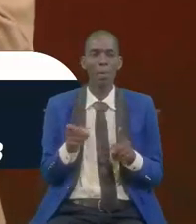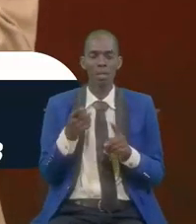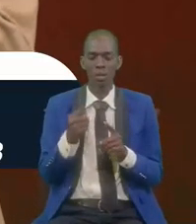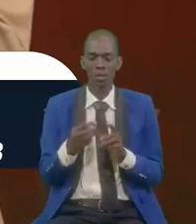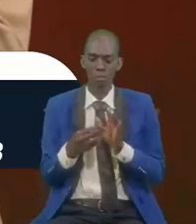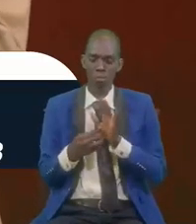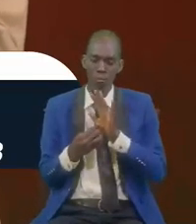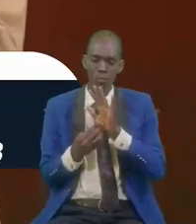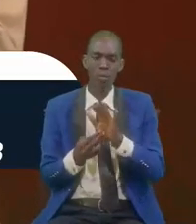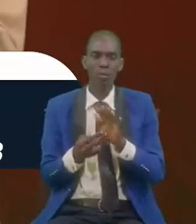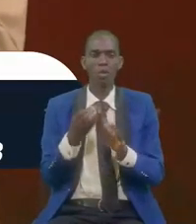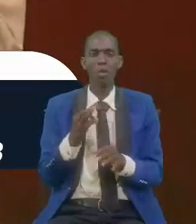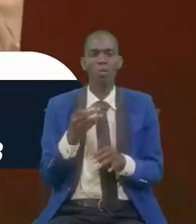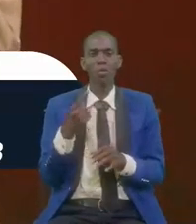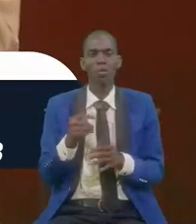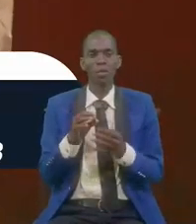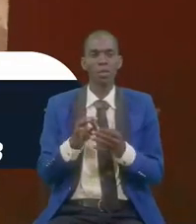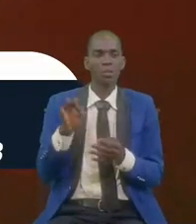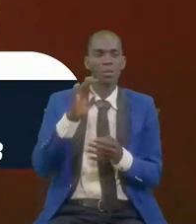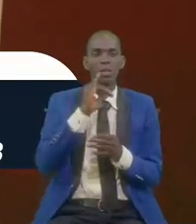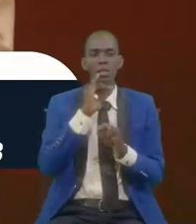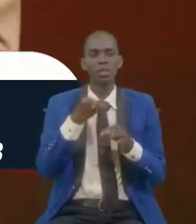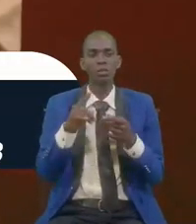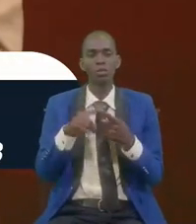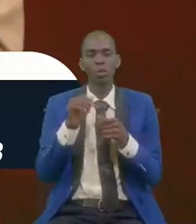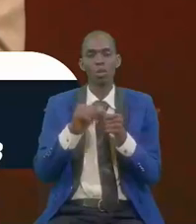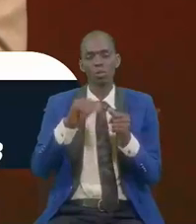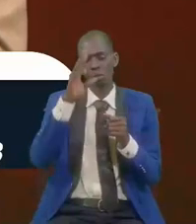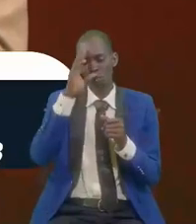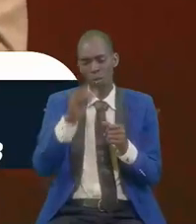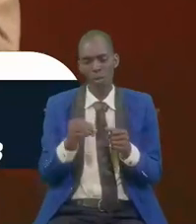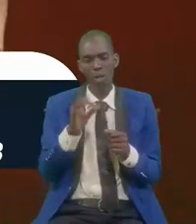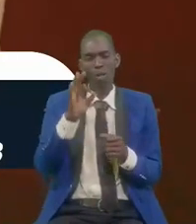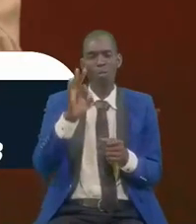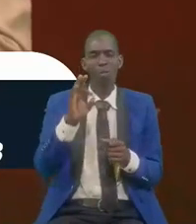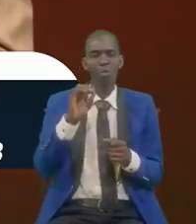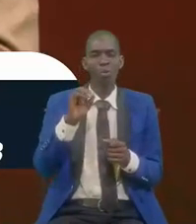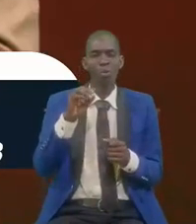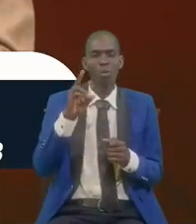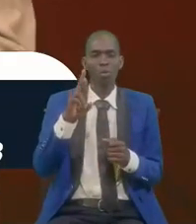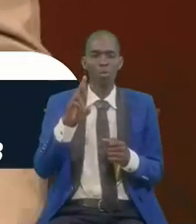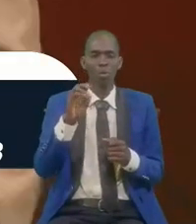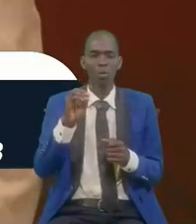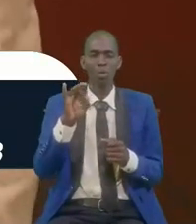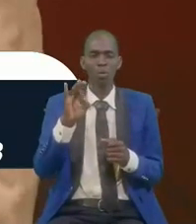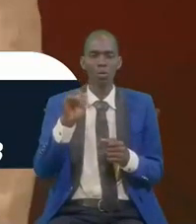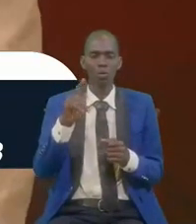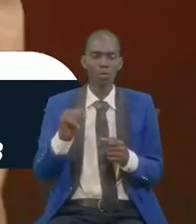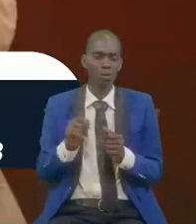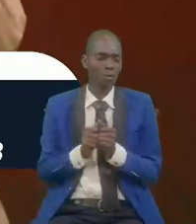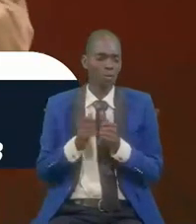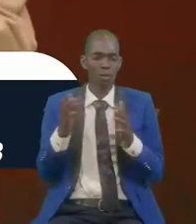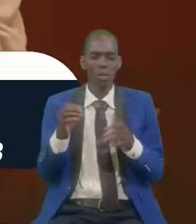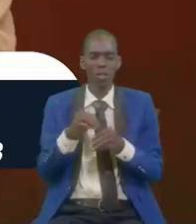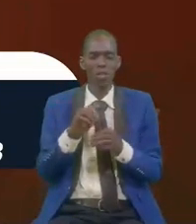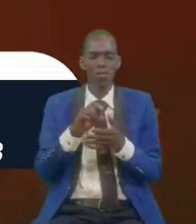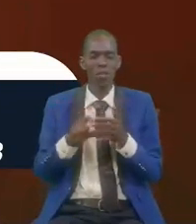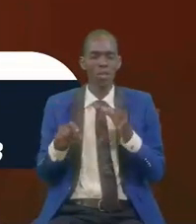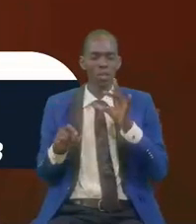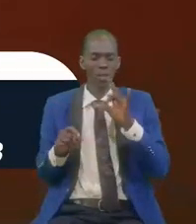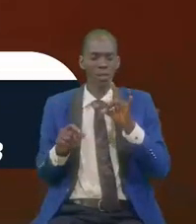Or, à chacun, la manifestation de l'Esprit est donnée pour l'utilité commune. Verset